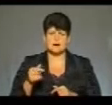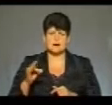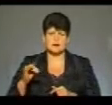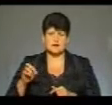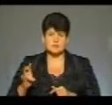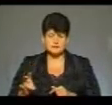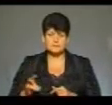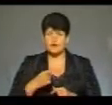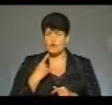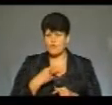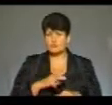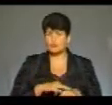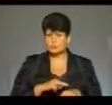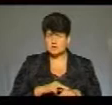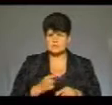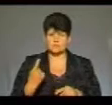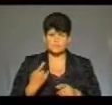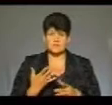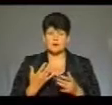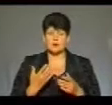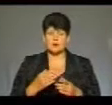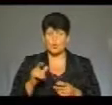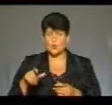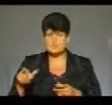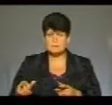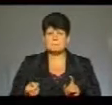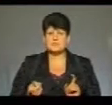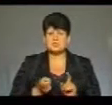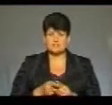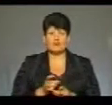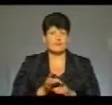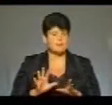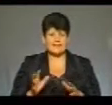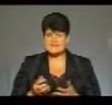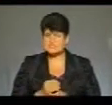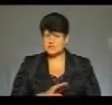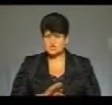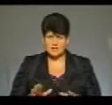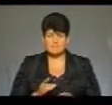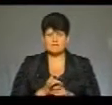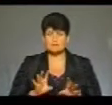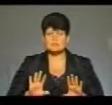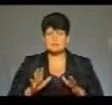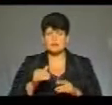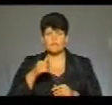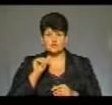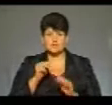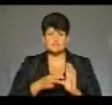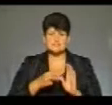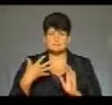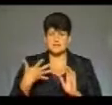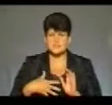словами речника Нацполіції області Андрія Василика, осіб, причетних до вибуху, ще не знайшли. Нагадаю, вибух трапився вчора о 7:50 на